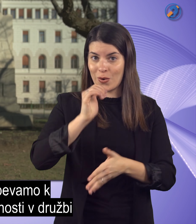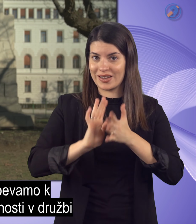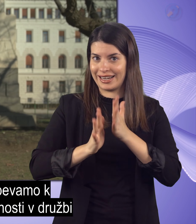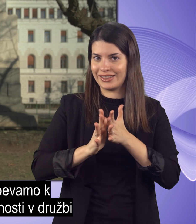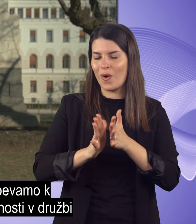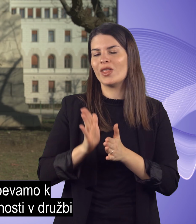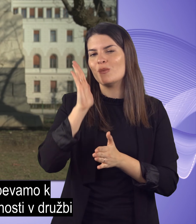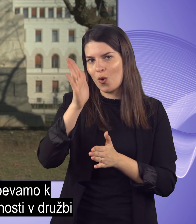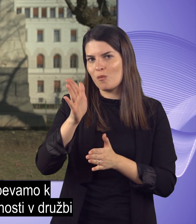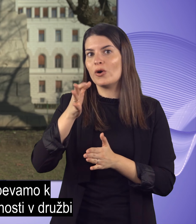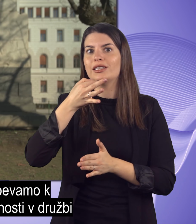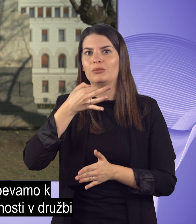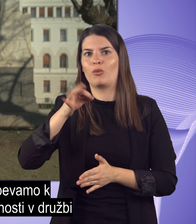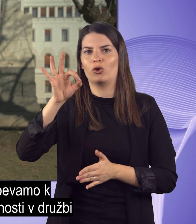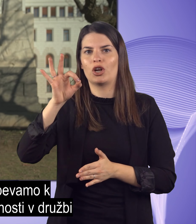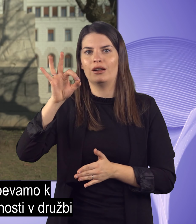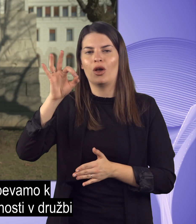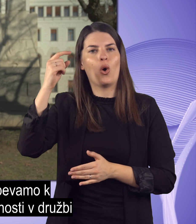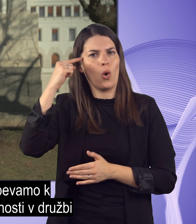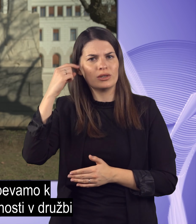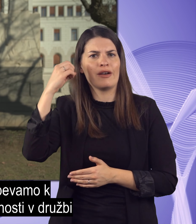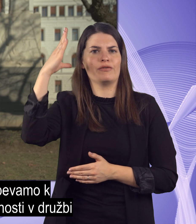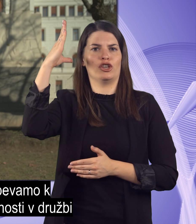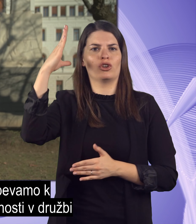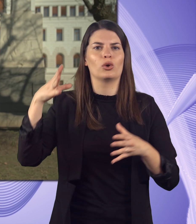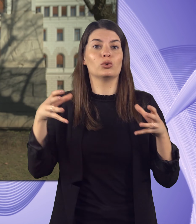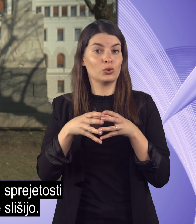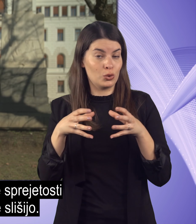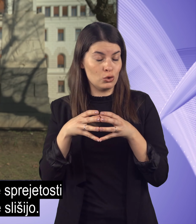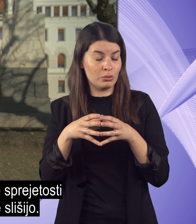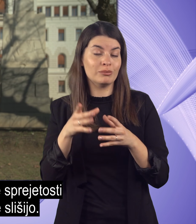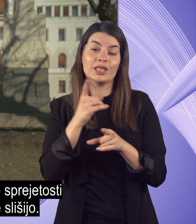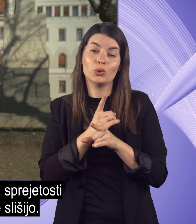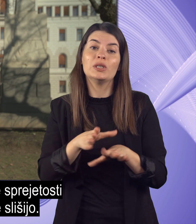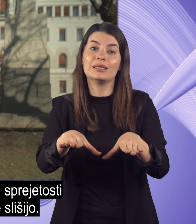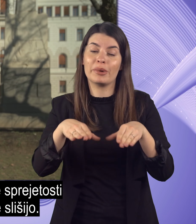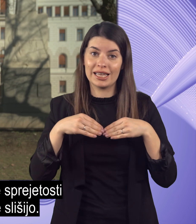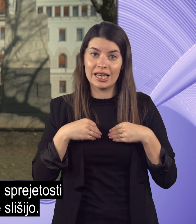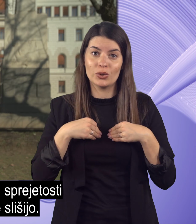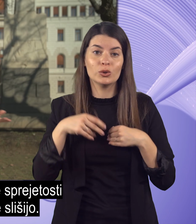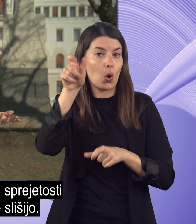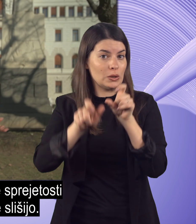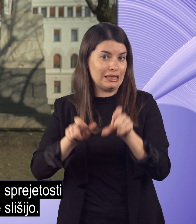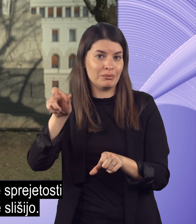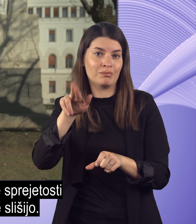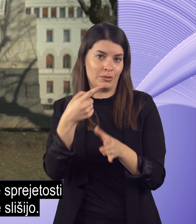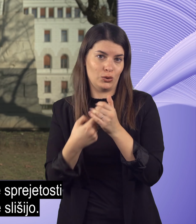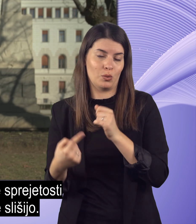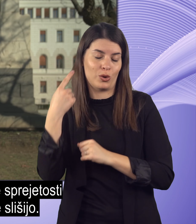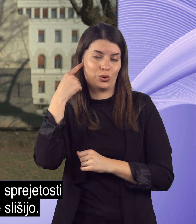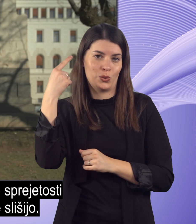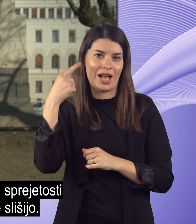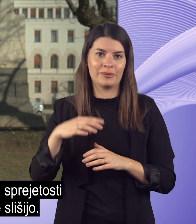in tako prispevamo boljši ozaveščenosti v družbi in ne nazadne sprejetosti ljudi, ki ne slišijo.